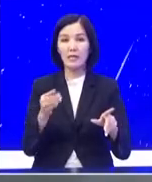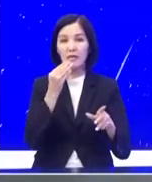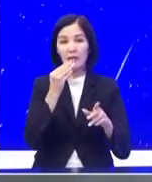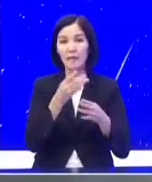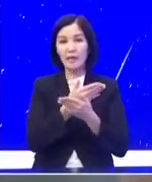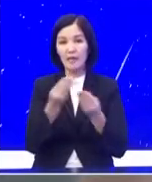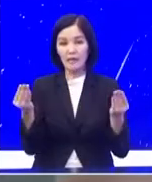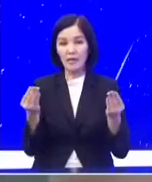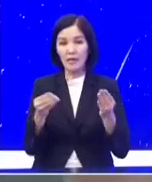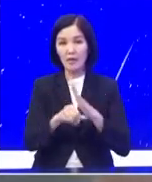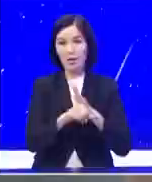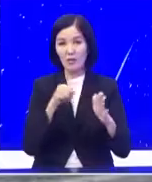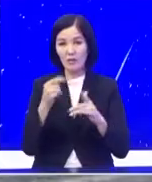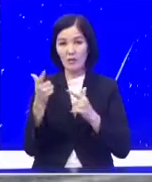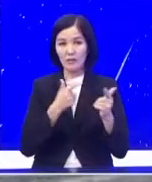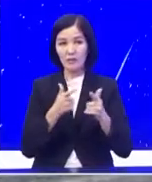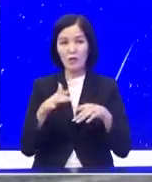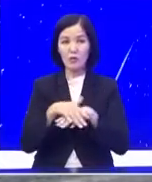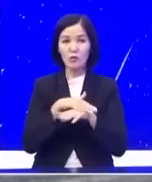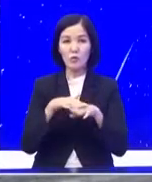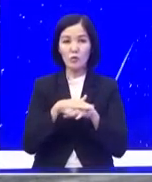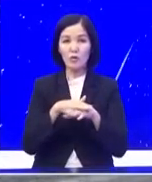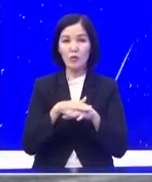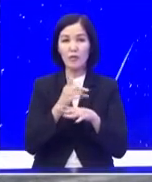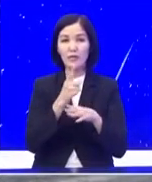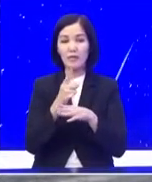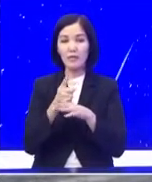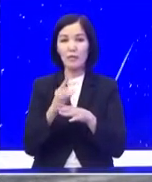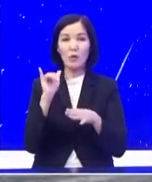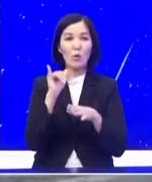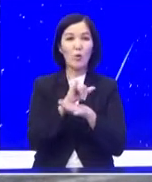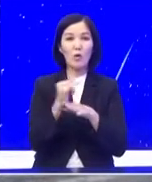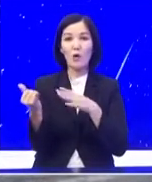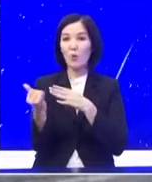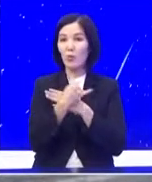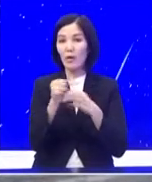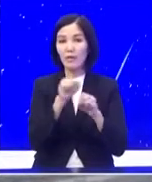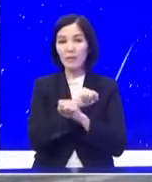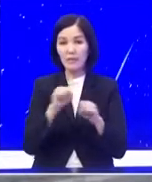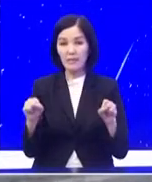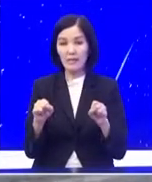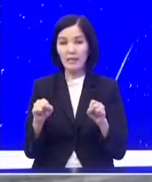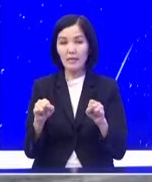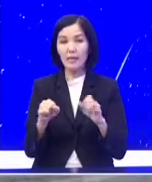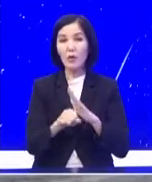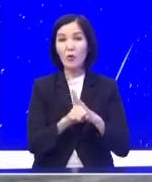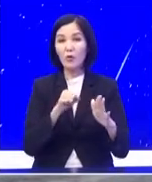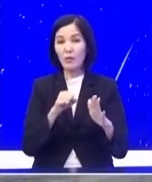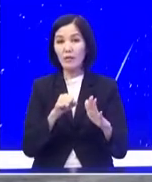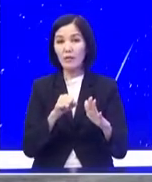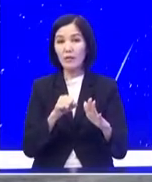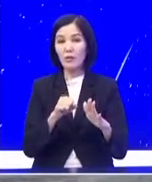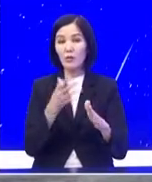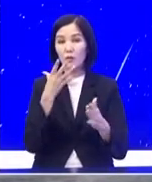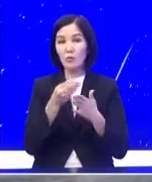көп шығырлануына тыйым салынады, қонақ шақыруға тыйым салынады. Және құрбандықты тек белгіленген жерде